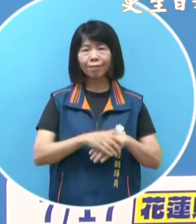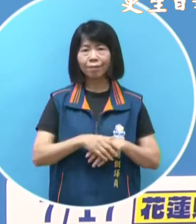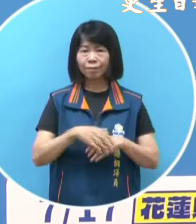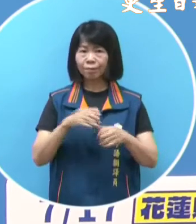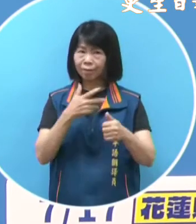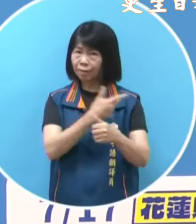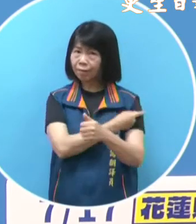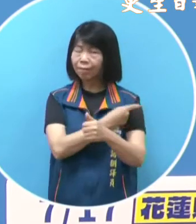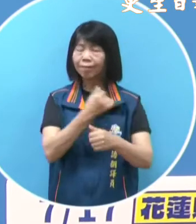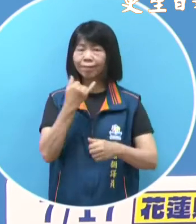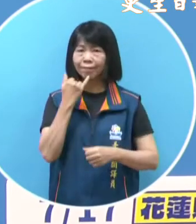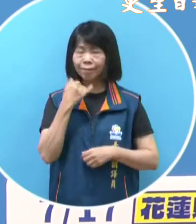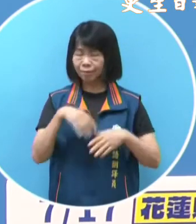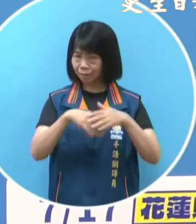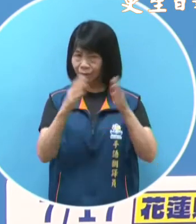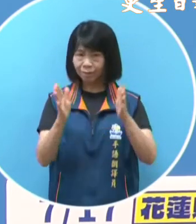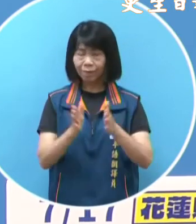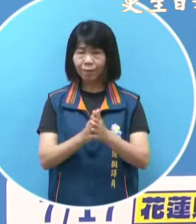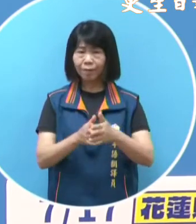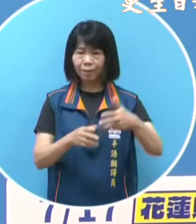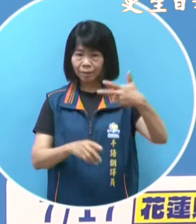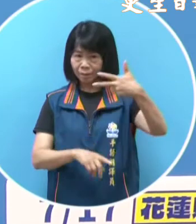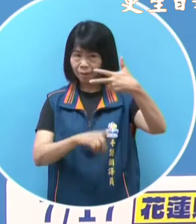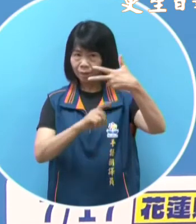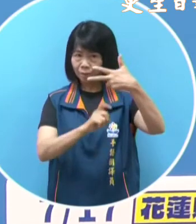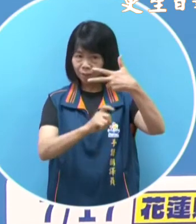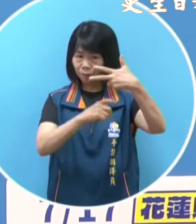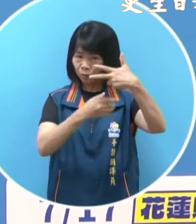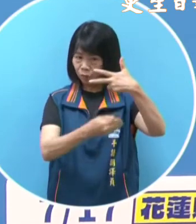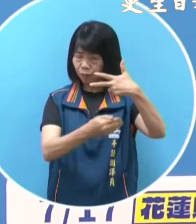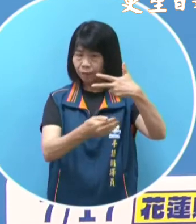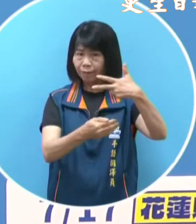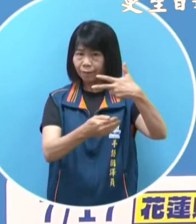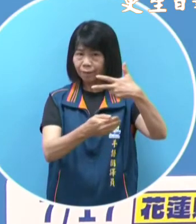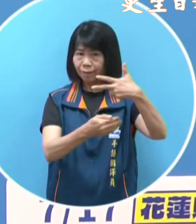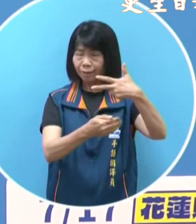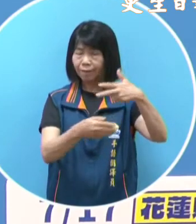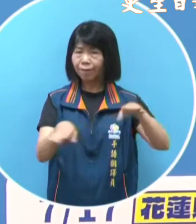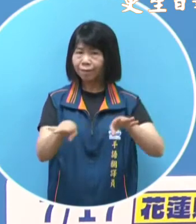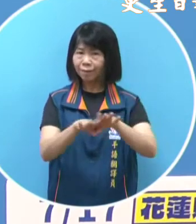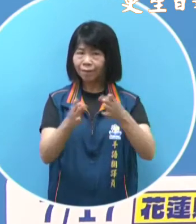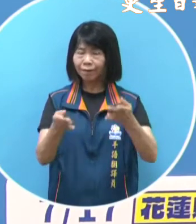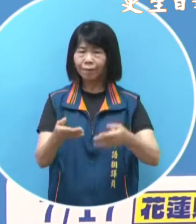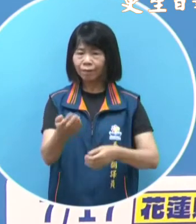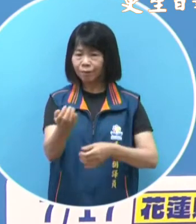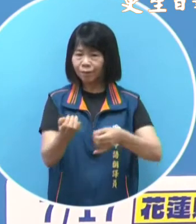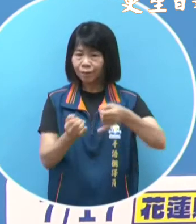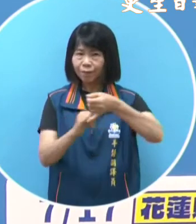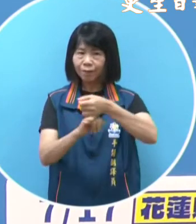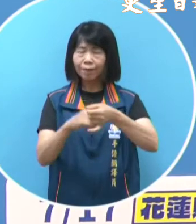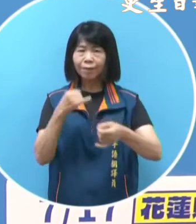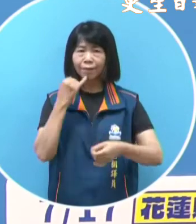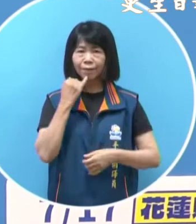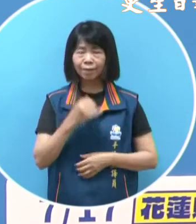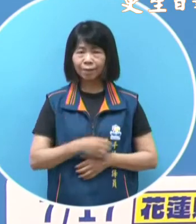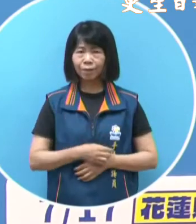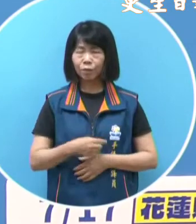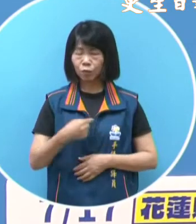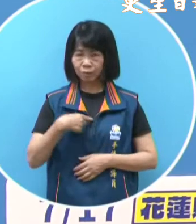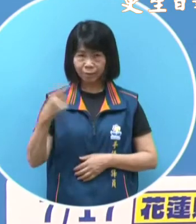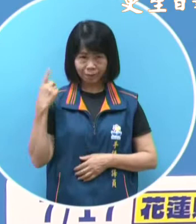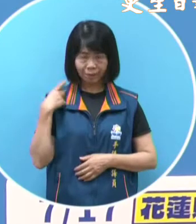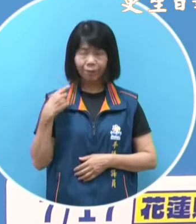在这里都可以在7月19号开始来预约。这是昨天陈伟有